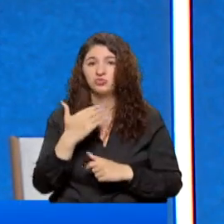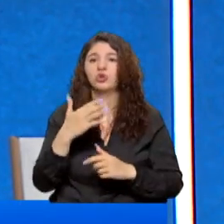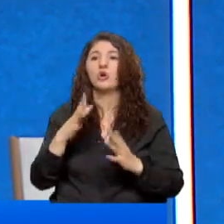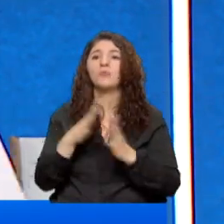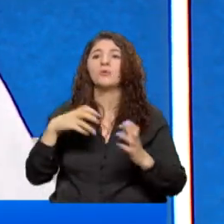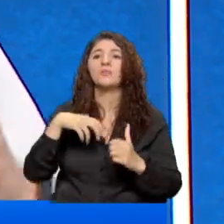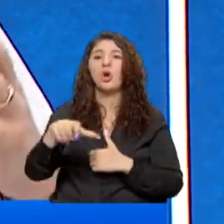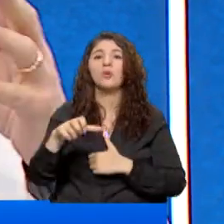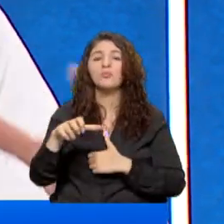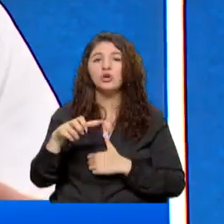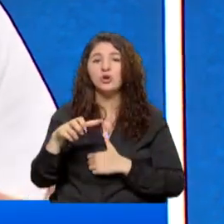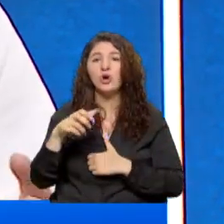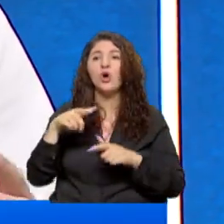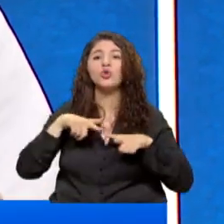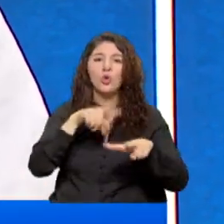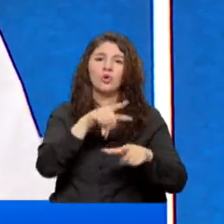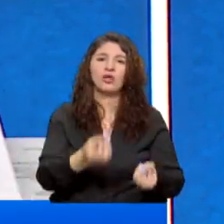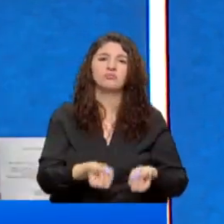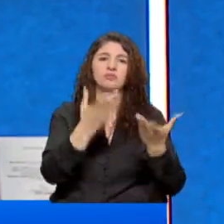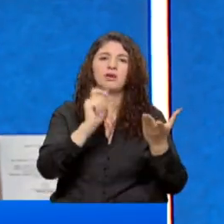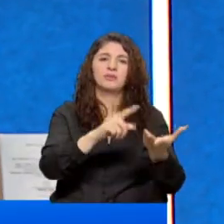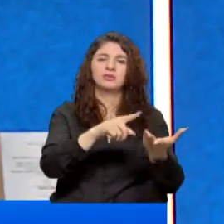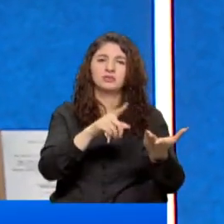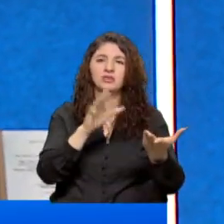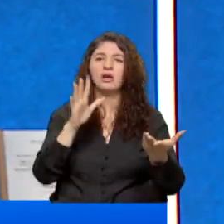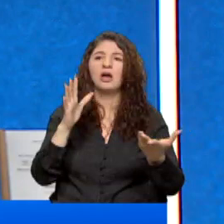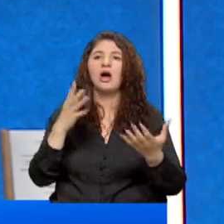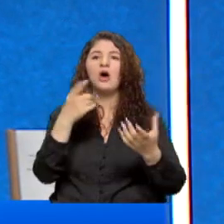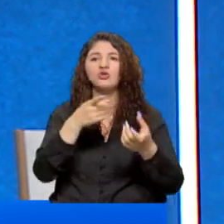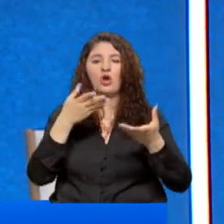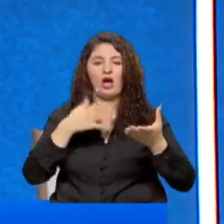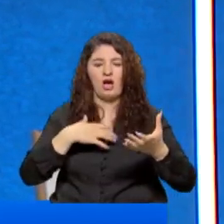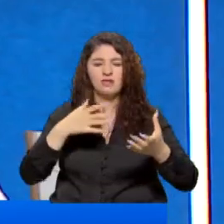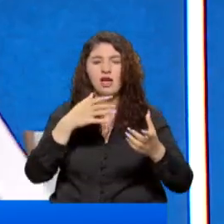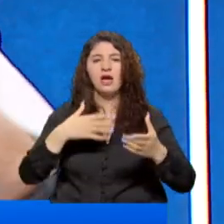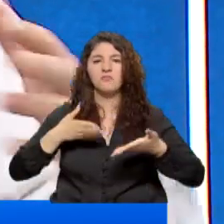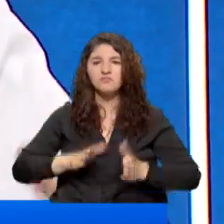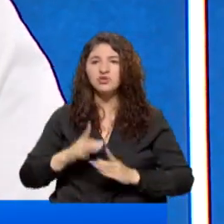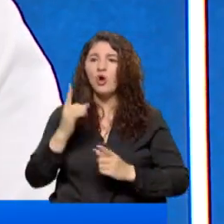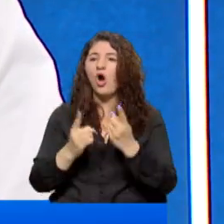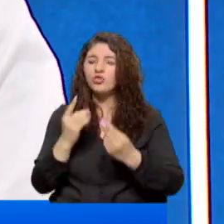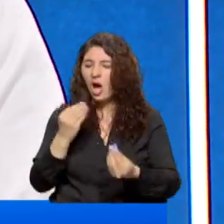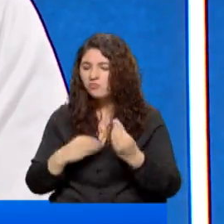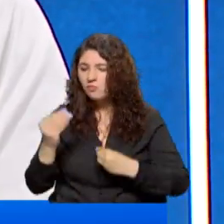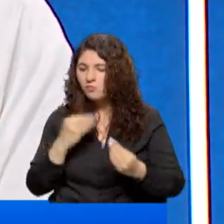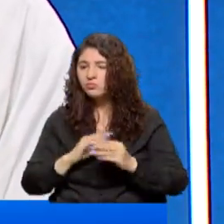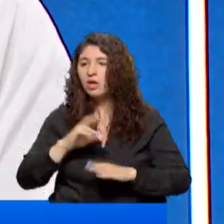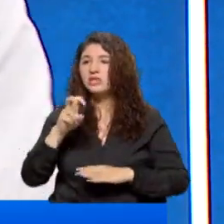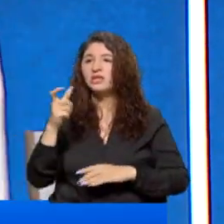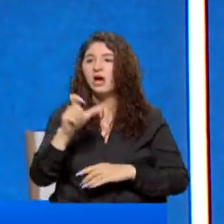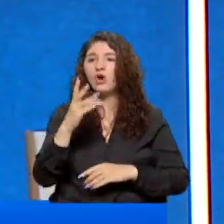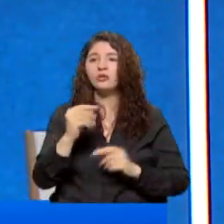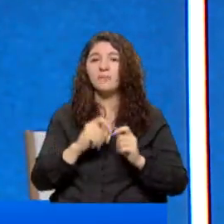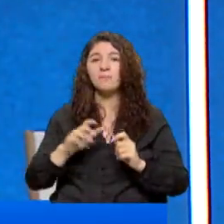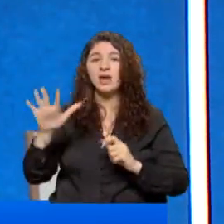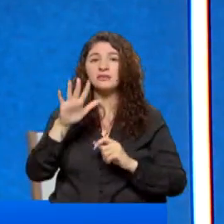Büyük bir kısmı doğuda yetiştirilir yani ana çay bana orada doğurur Merhaba vesaire beslenir 8 aylık